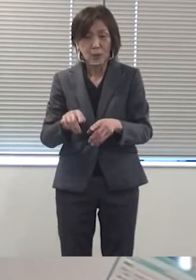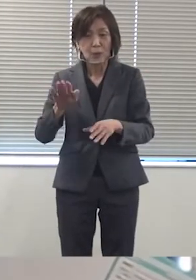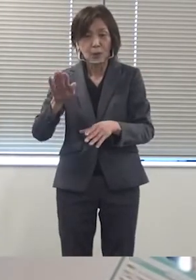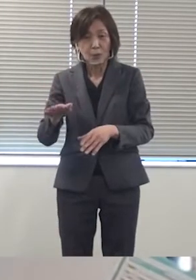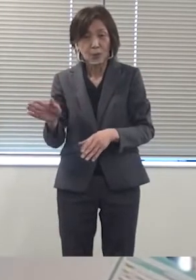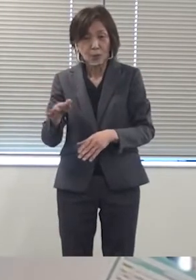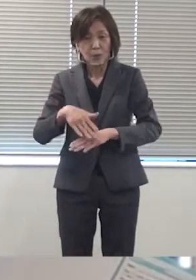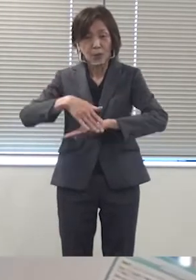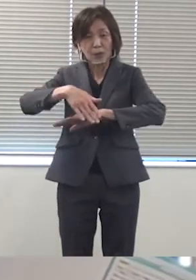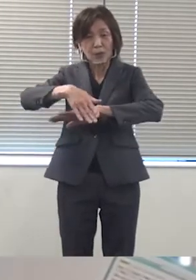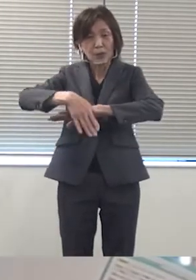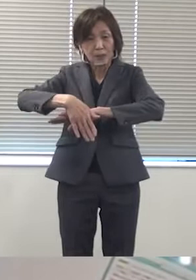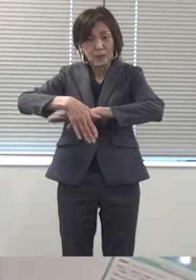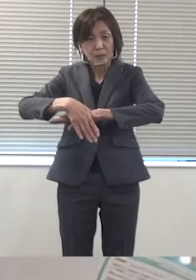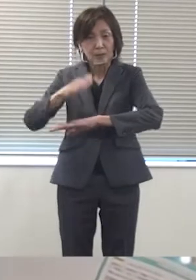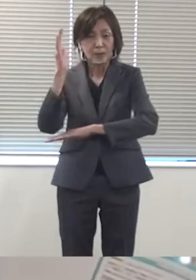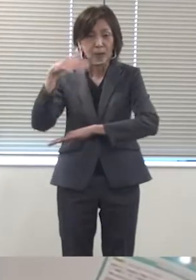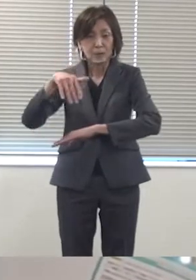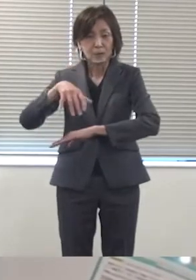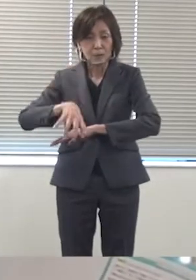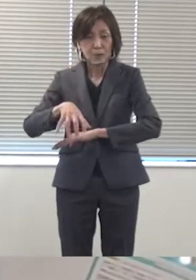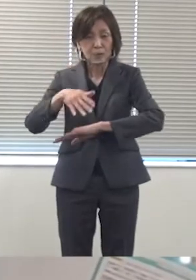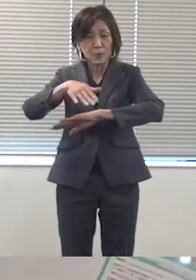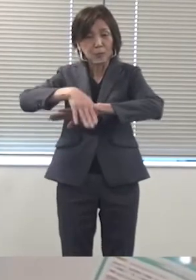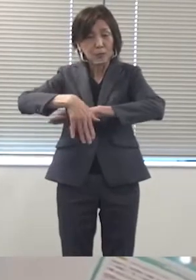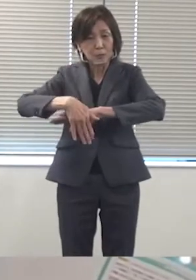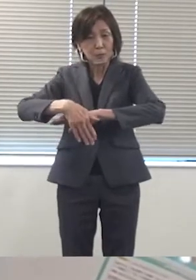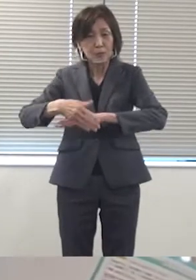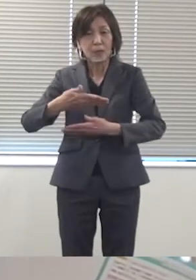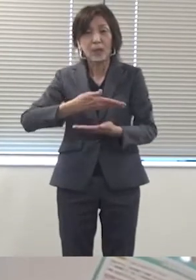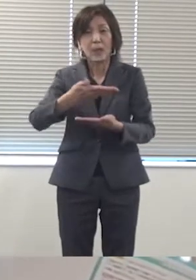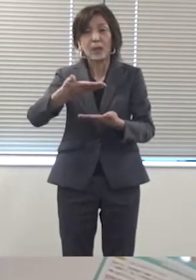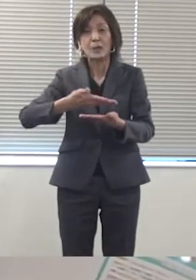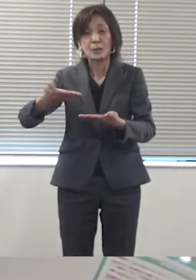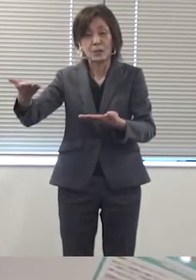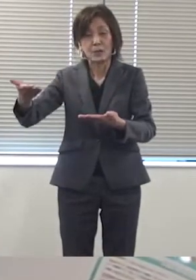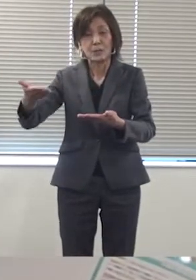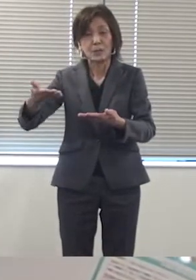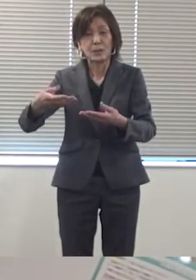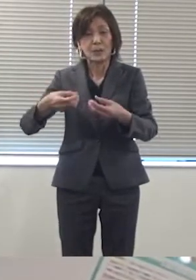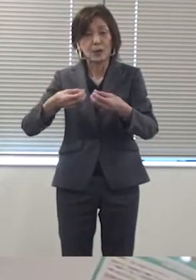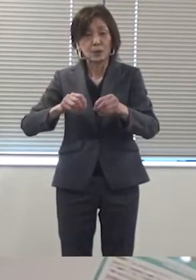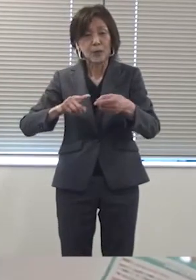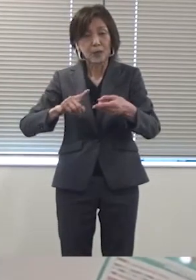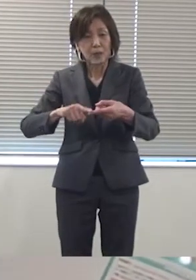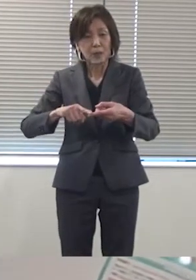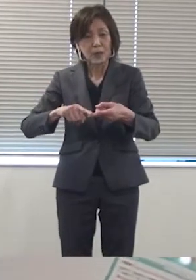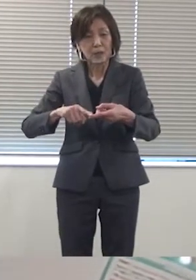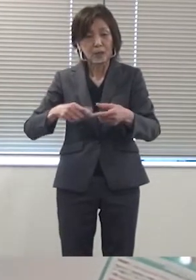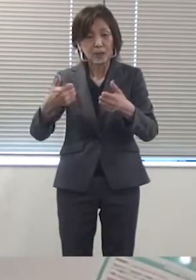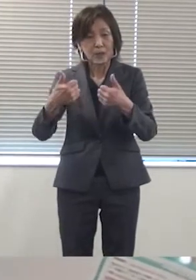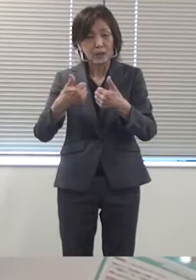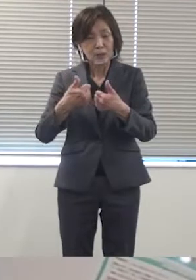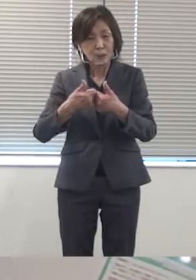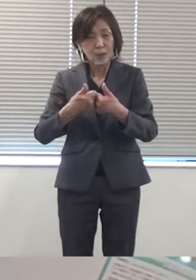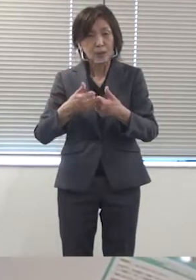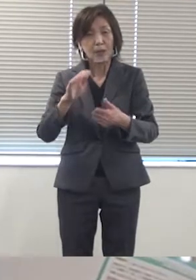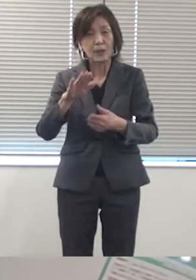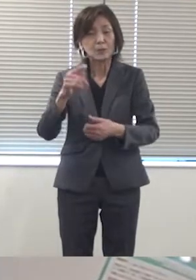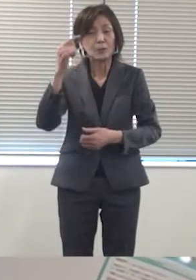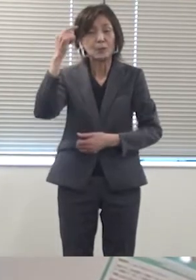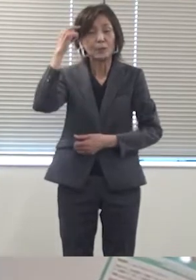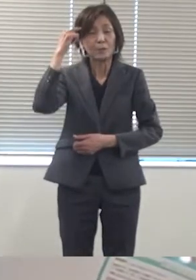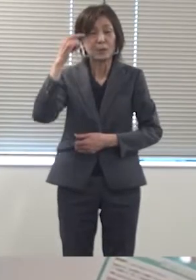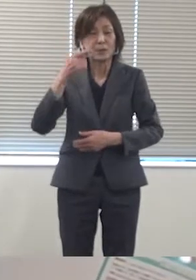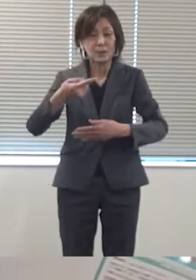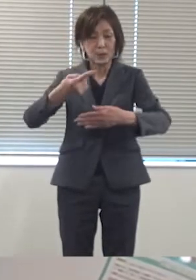して、これは具体的なご相談、申請相談等があると思いますので、裏面に、電話番号